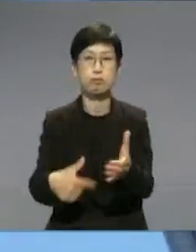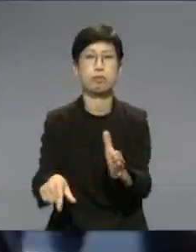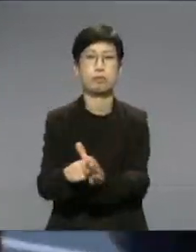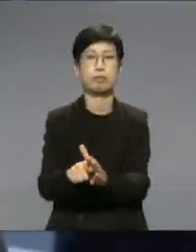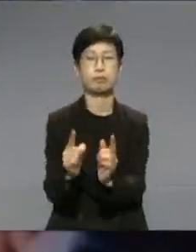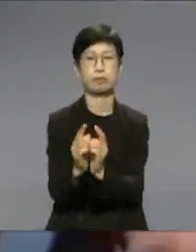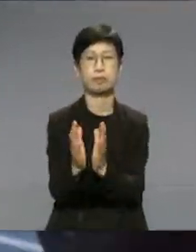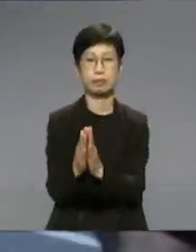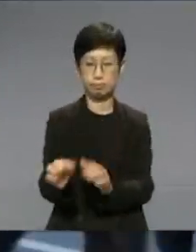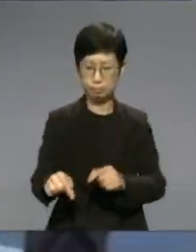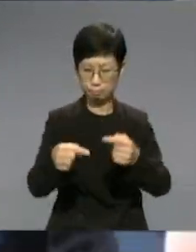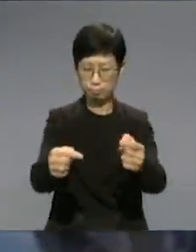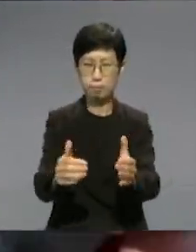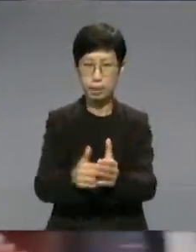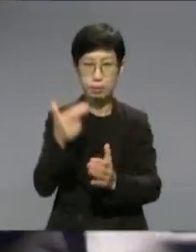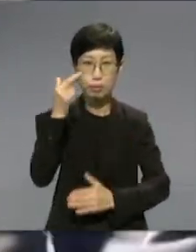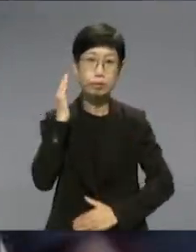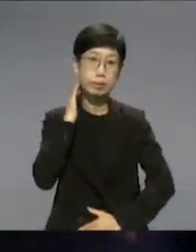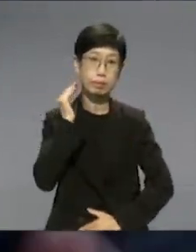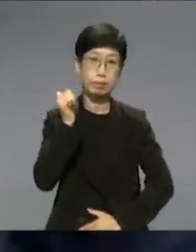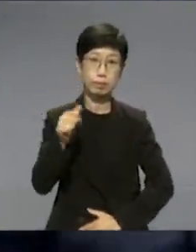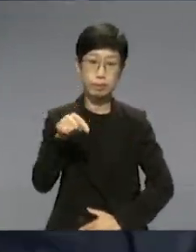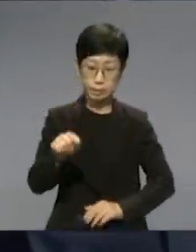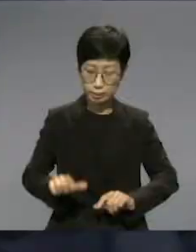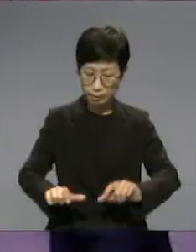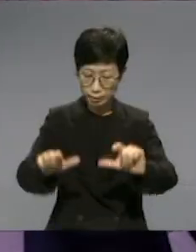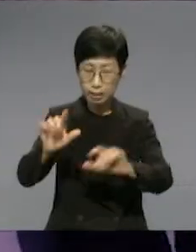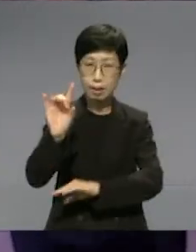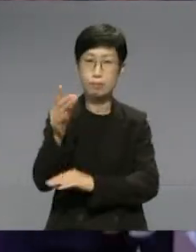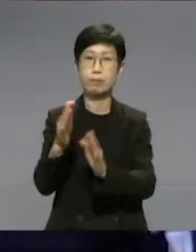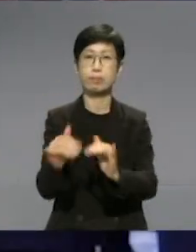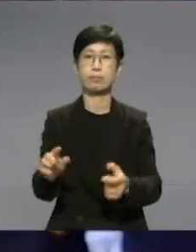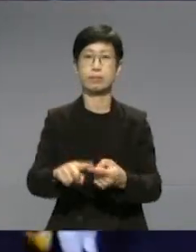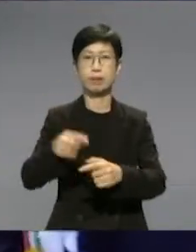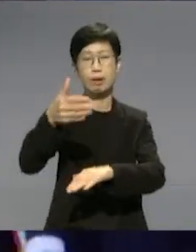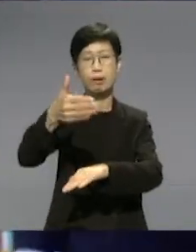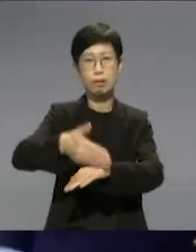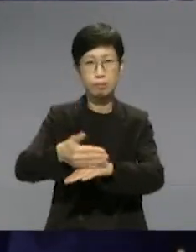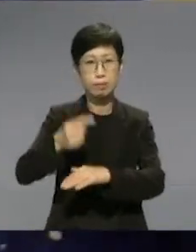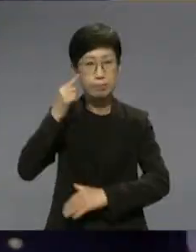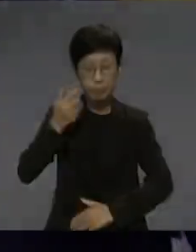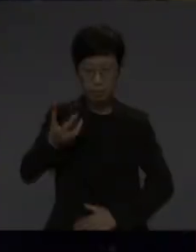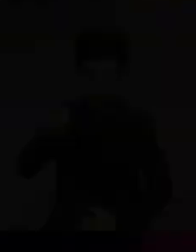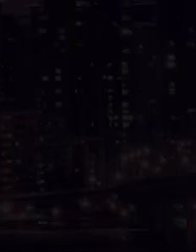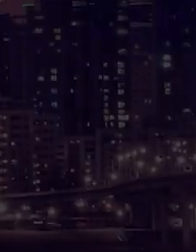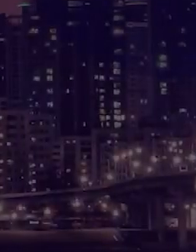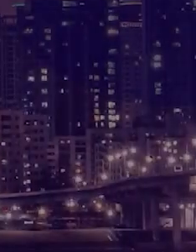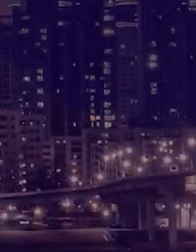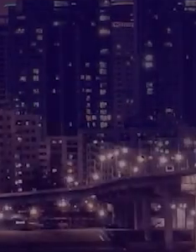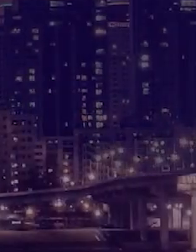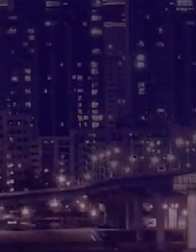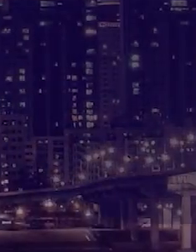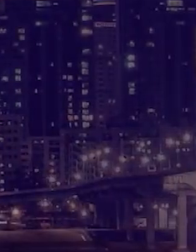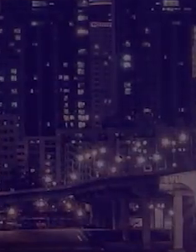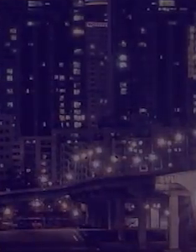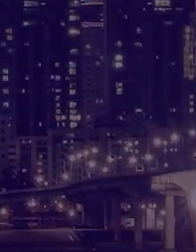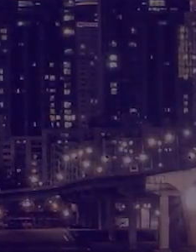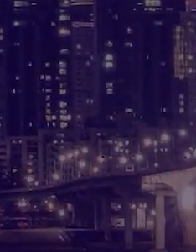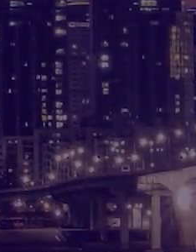참여 바이든 미국 대통령도 이날이면 원주민에 대한 고마움을 생각한다고 하네요